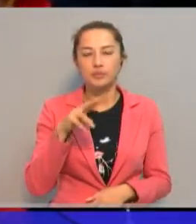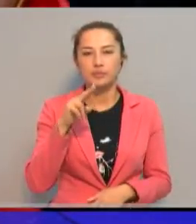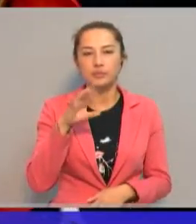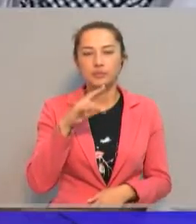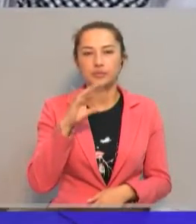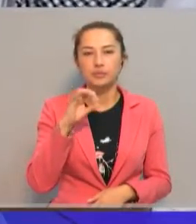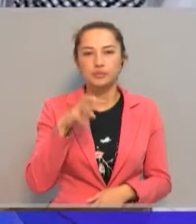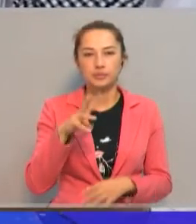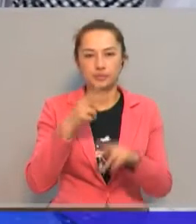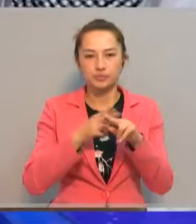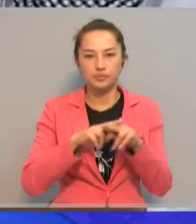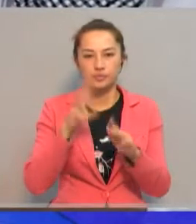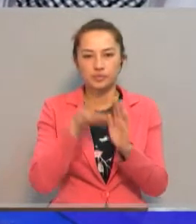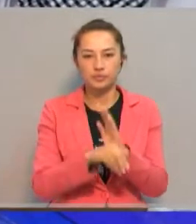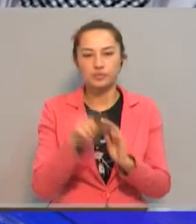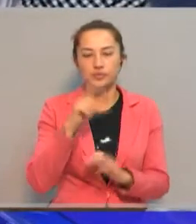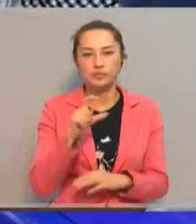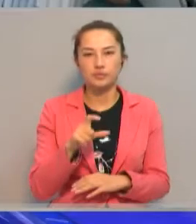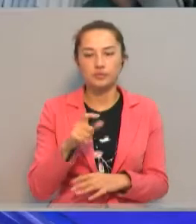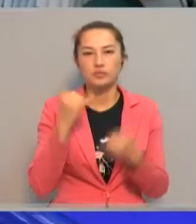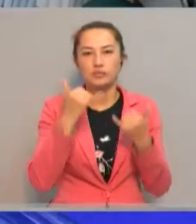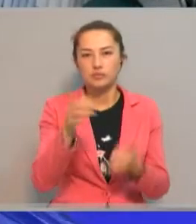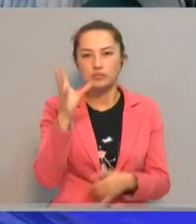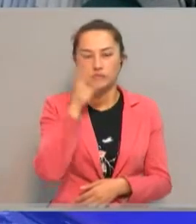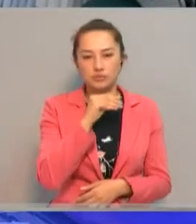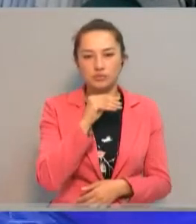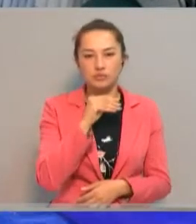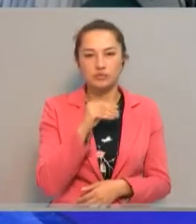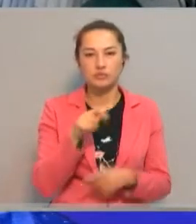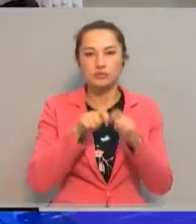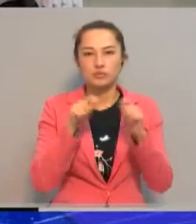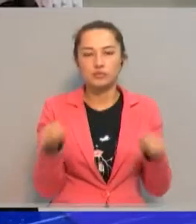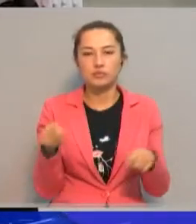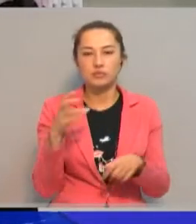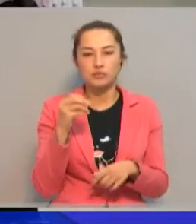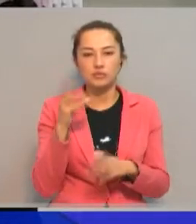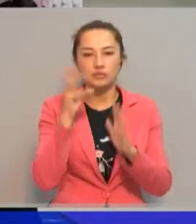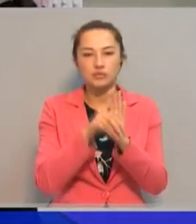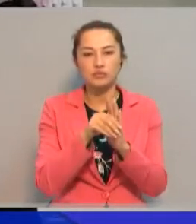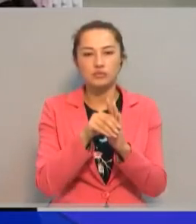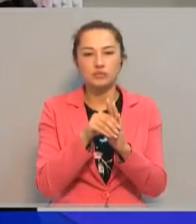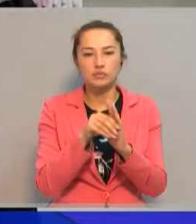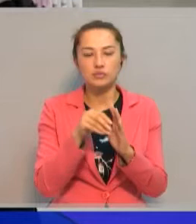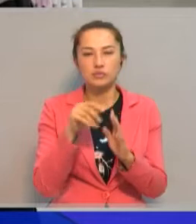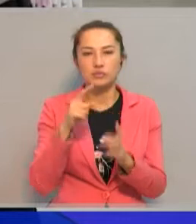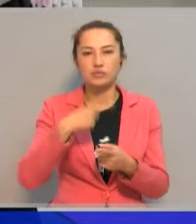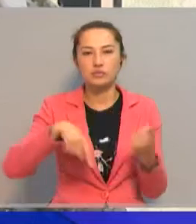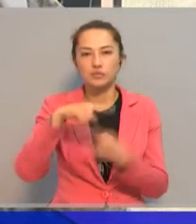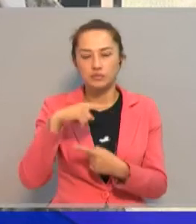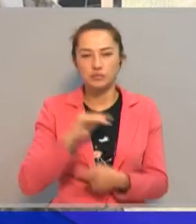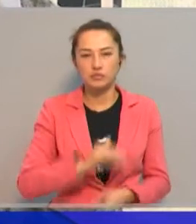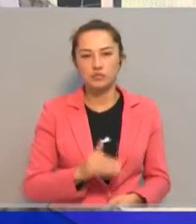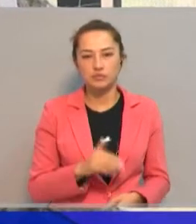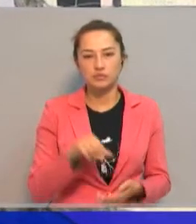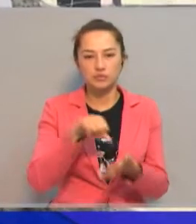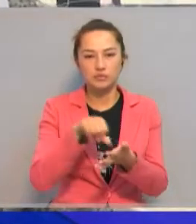танылған дүкендер желісі енді өз клиенттері үшін көтерме маркет ретінде есігін айқара ашты. Ашылу салтанатына өңірге белгілі кәсіпкерлер мен бизнес